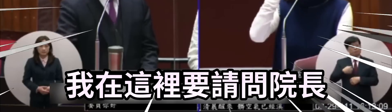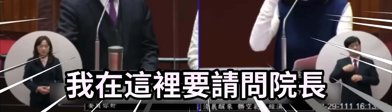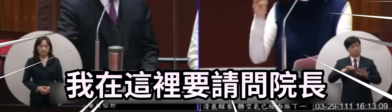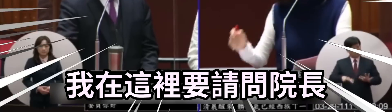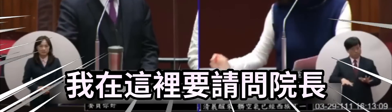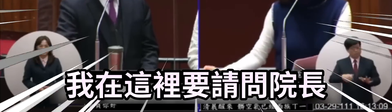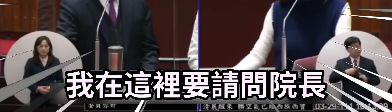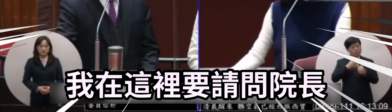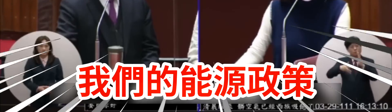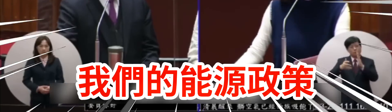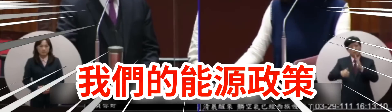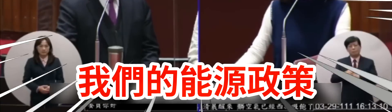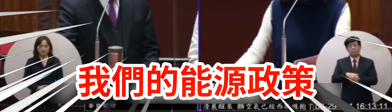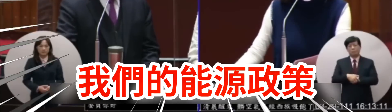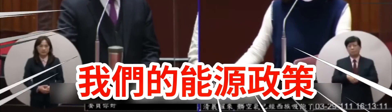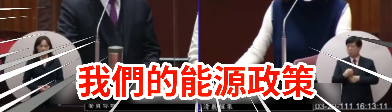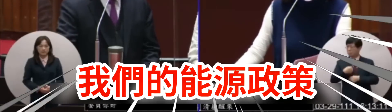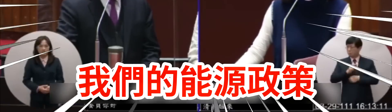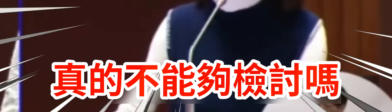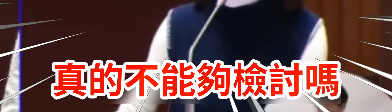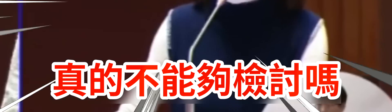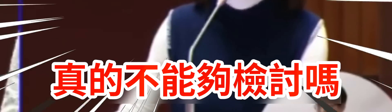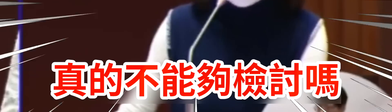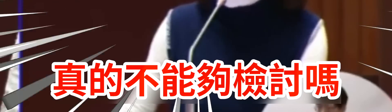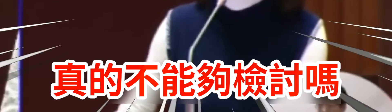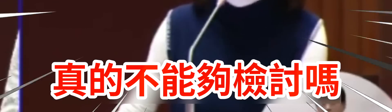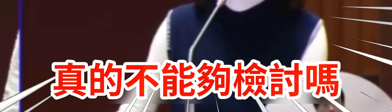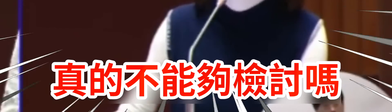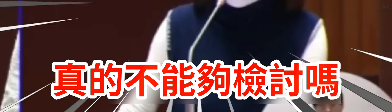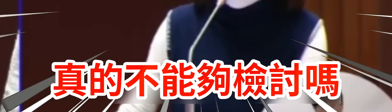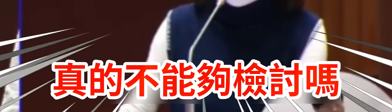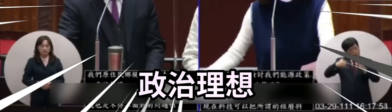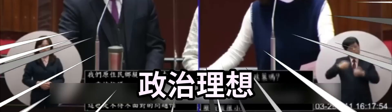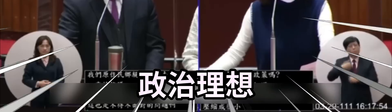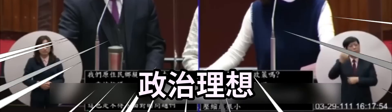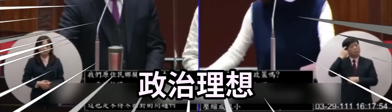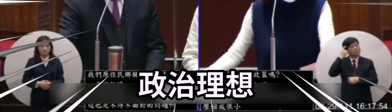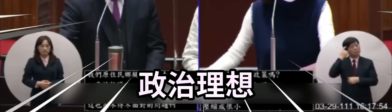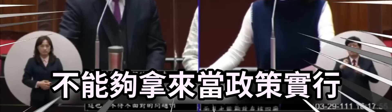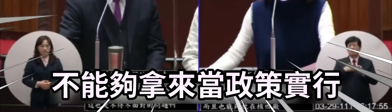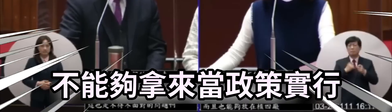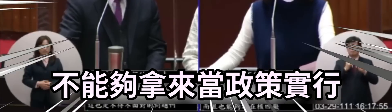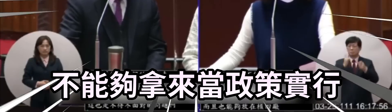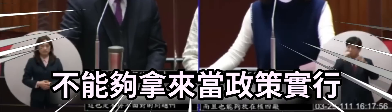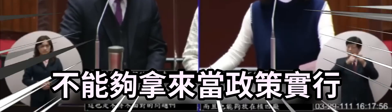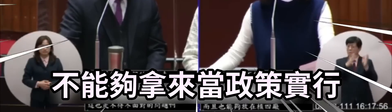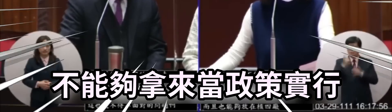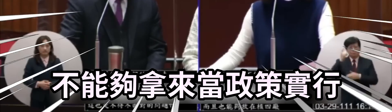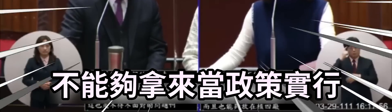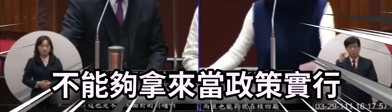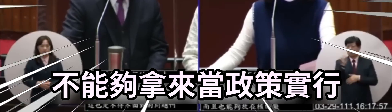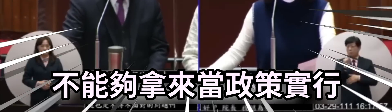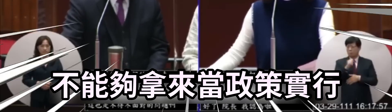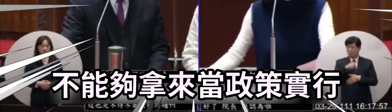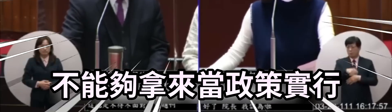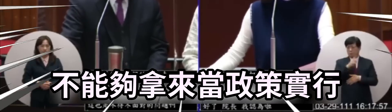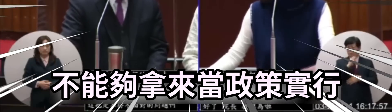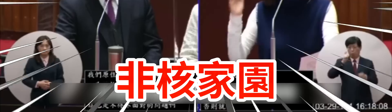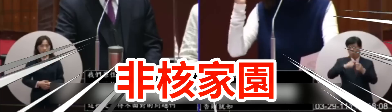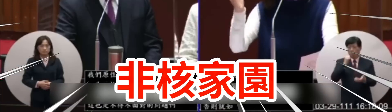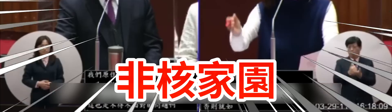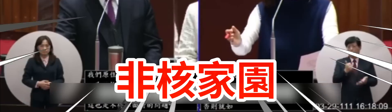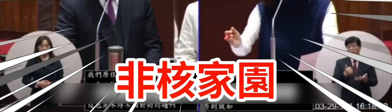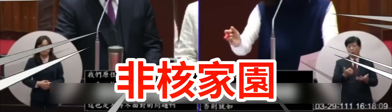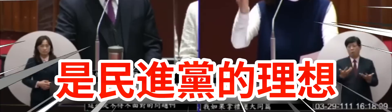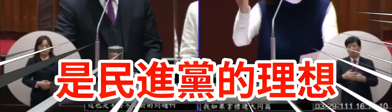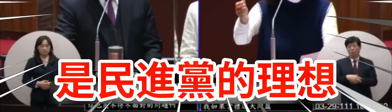在这里要请问院长，我们的能源政策真的不能够检讨吗？政治理想不能够拿来当作政策实行？